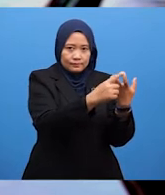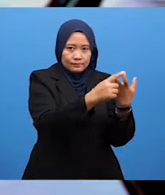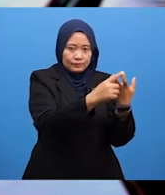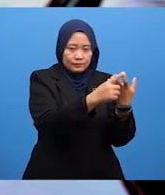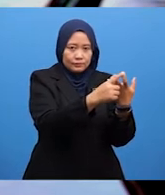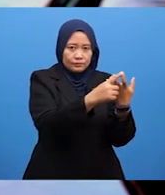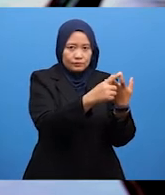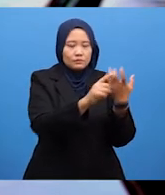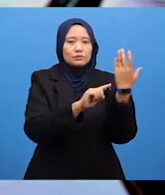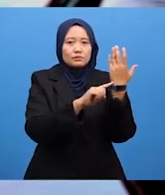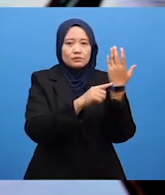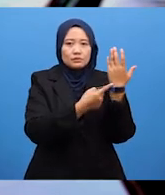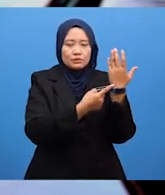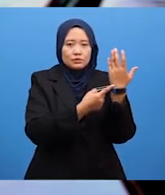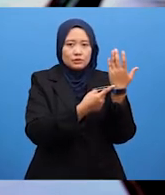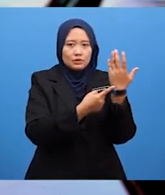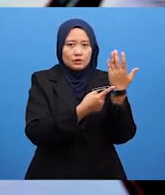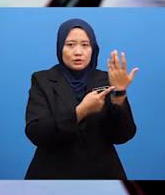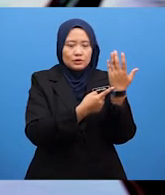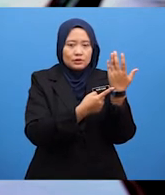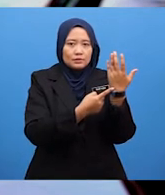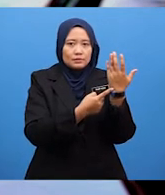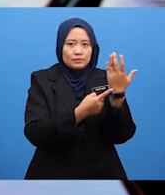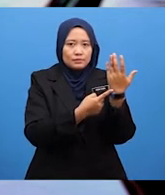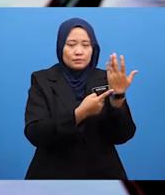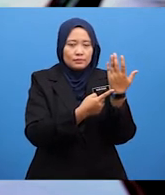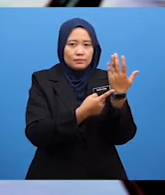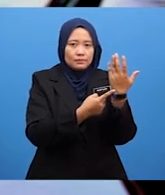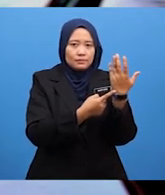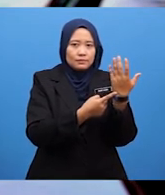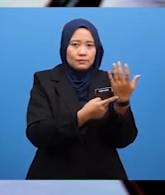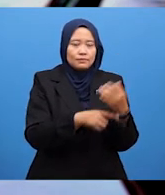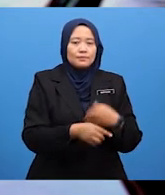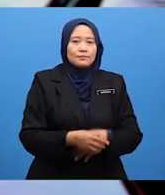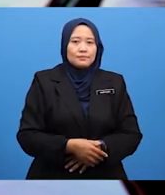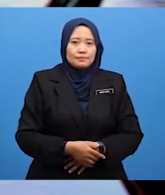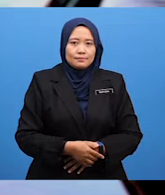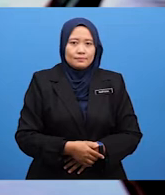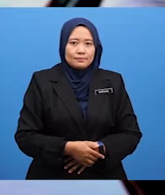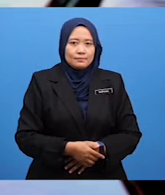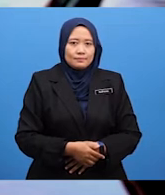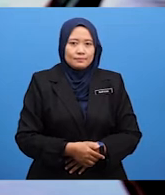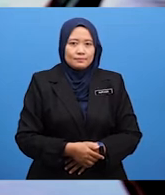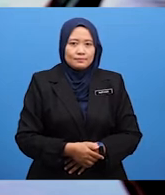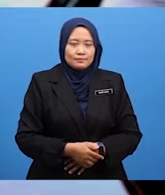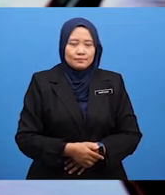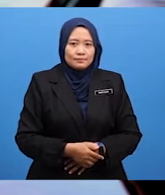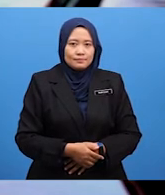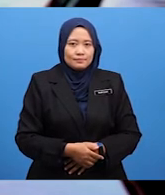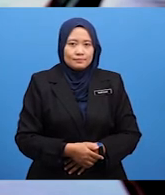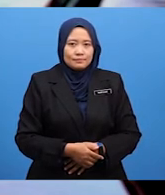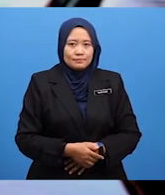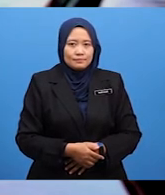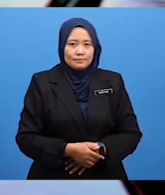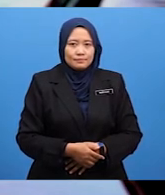mula menekan pada not D. Maksudnya setelah kita habis tekan sampai ke not E, jari pertama ini